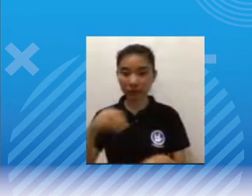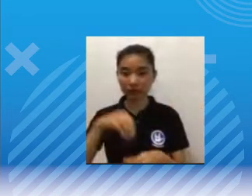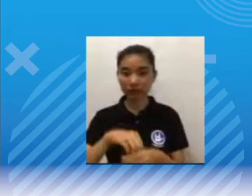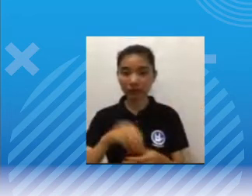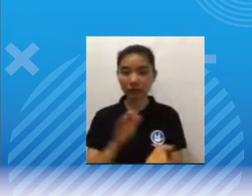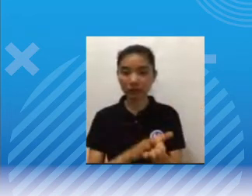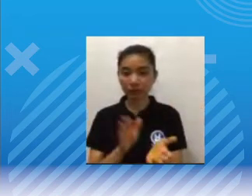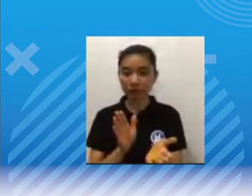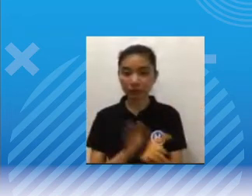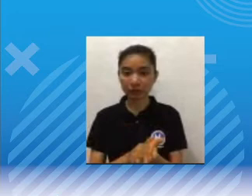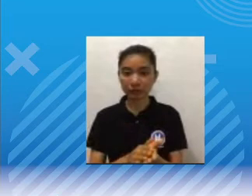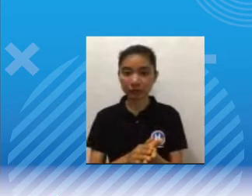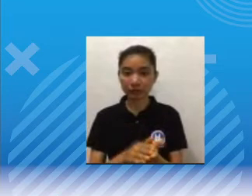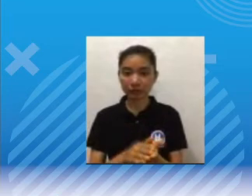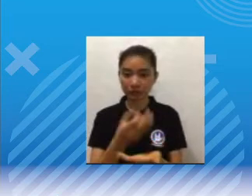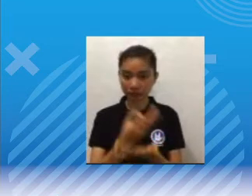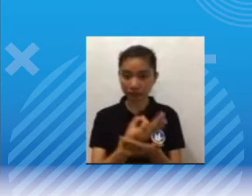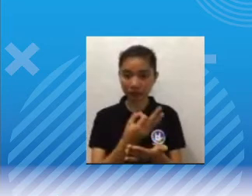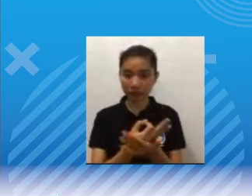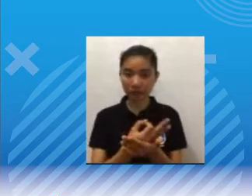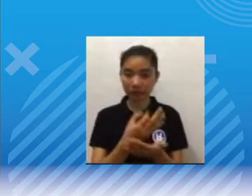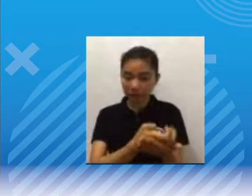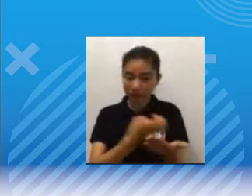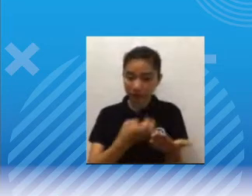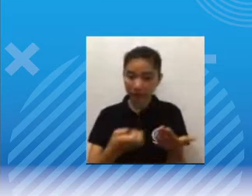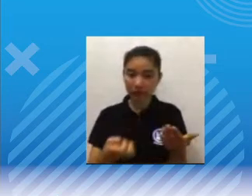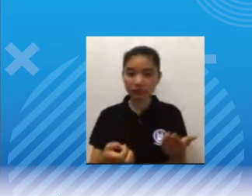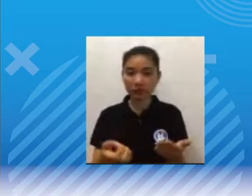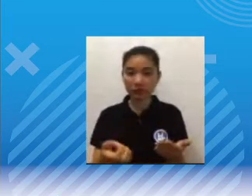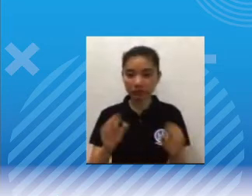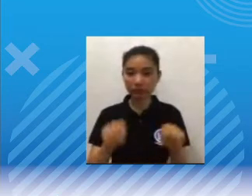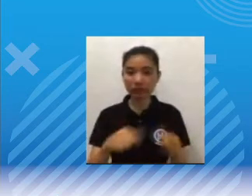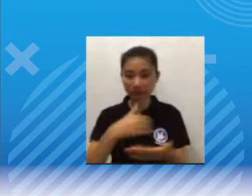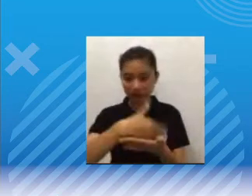ito or budget na ito ay kung pwede nating